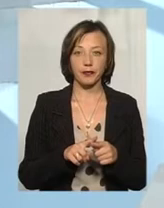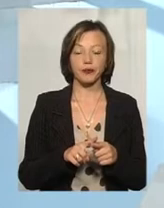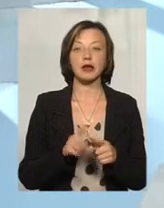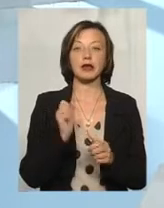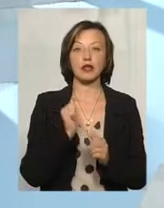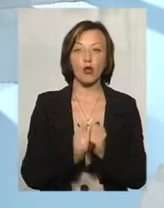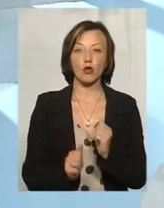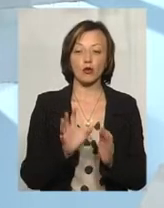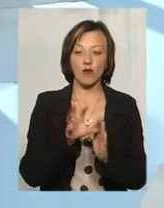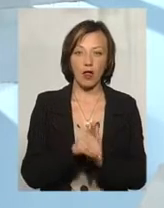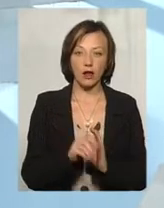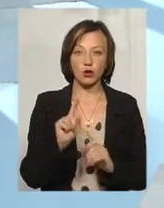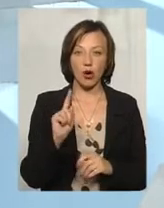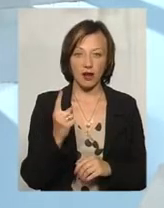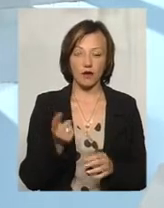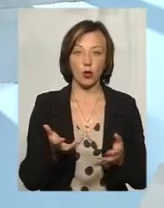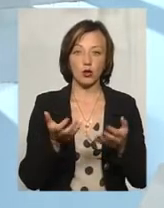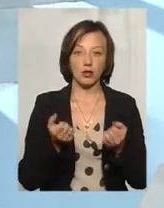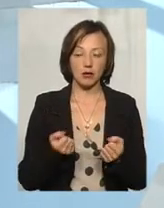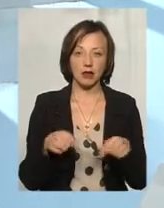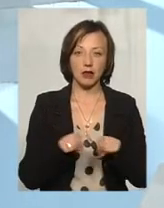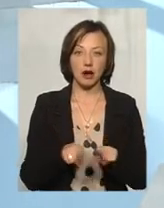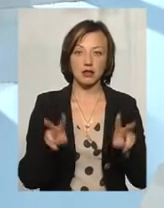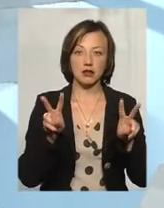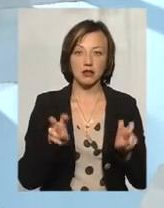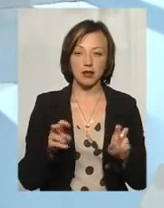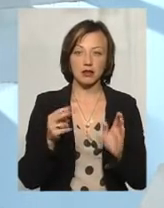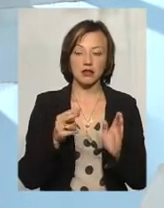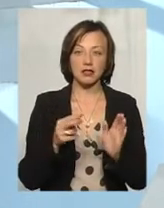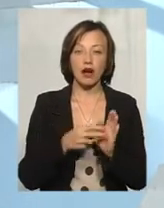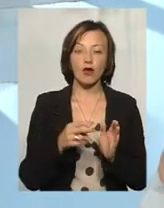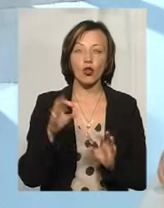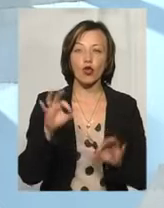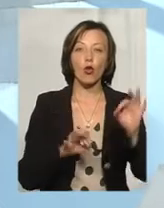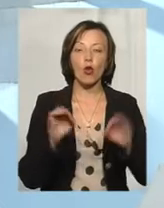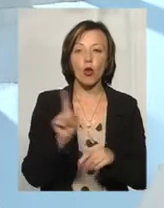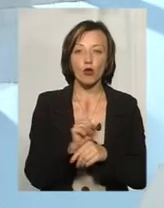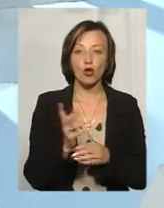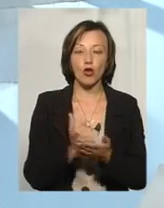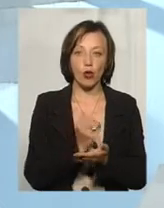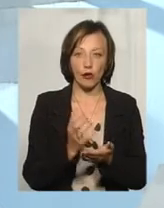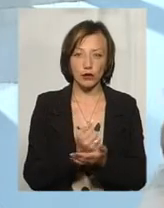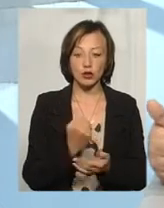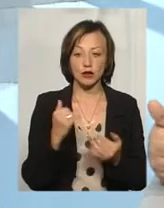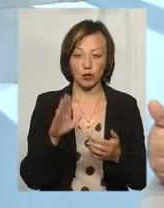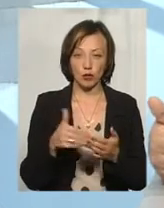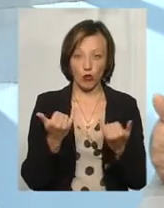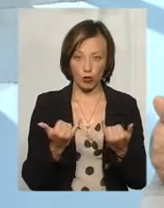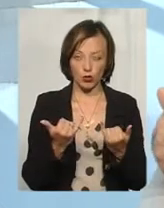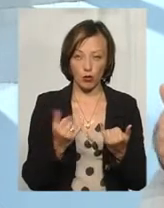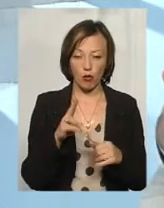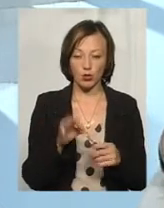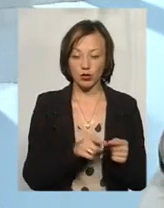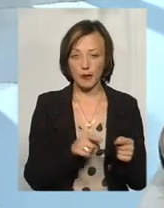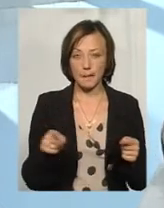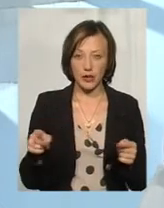кожну вкладену гривню отримує так звану ставку доходності або норму доходності. І по сьогоднішньому